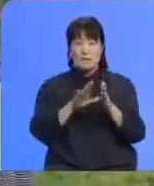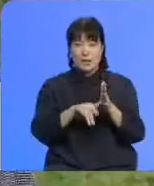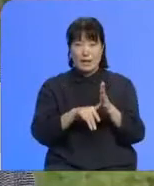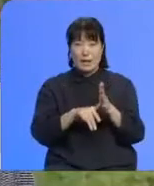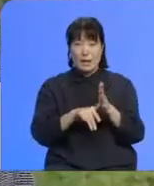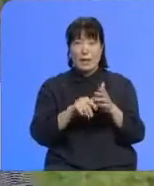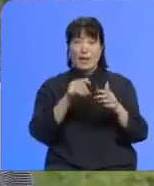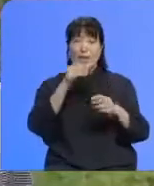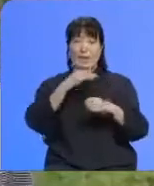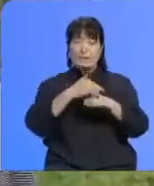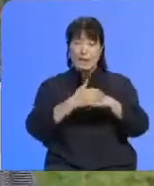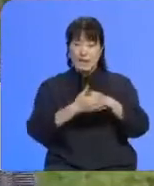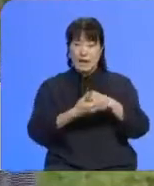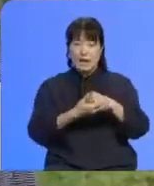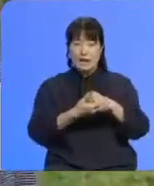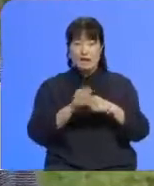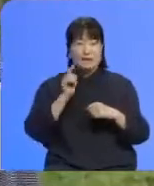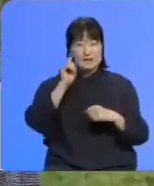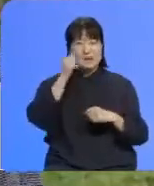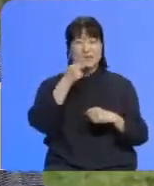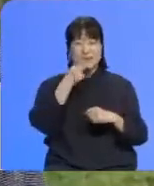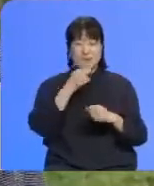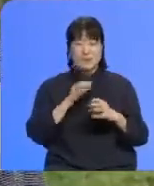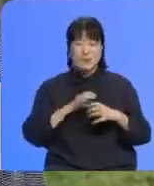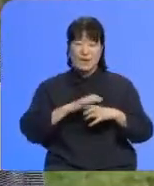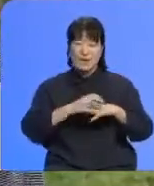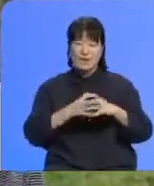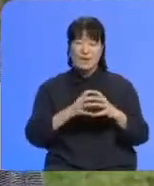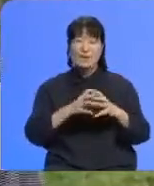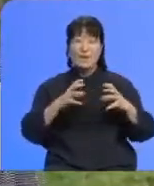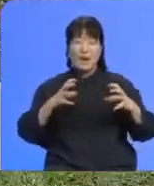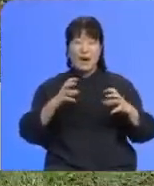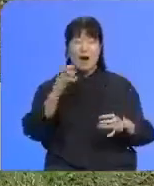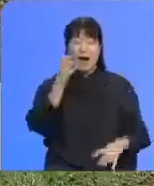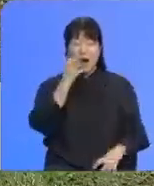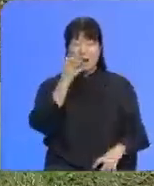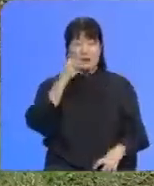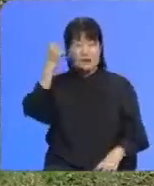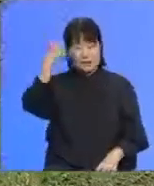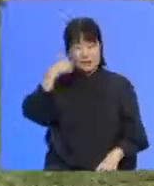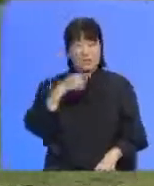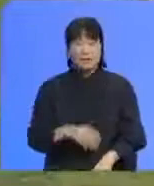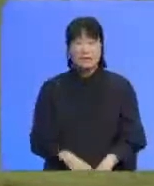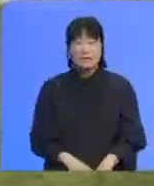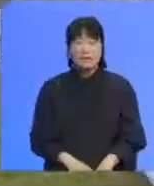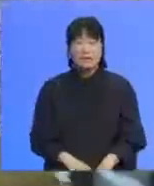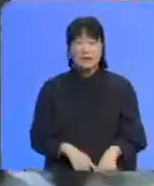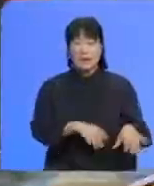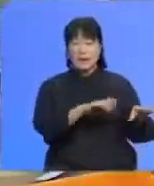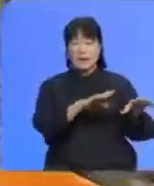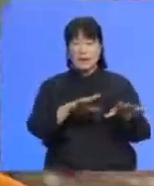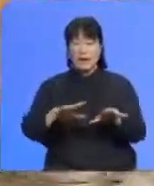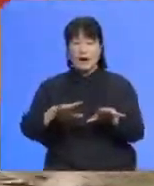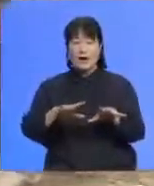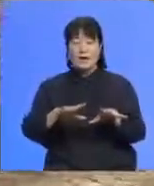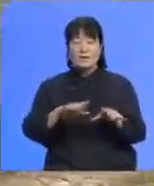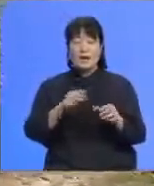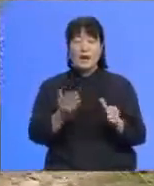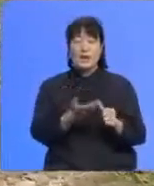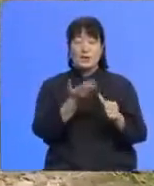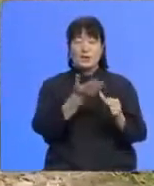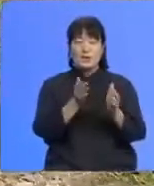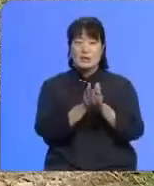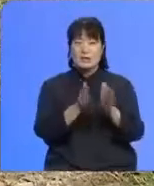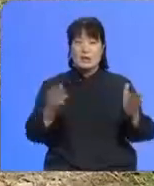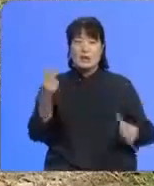나무가 사과가 스트레스 안 받고 커가지고 아주 아삭하고. 양구 해안에서 사과 재배가 시작된 건